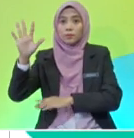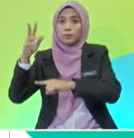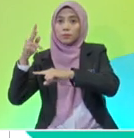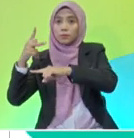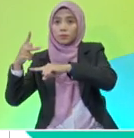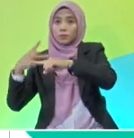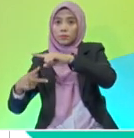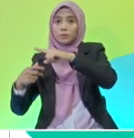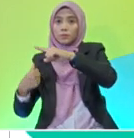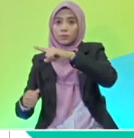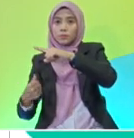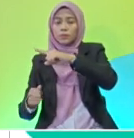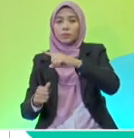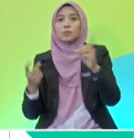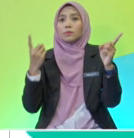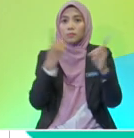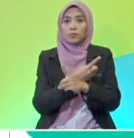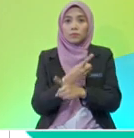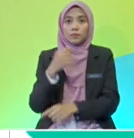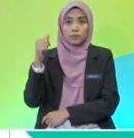darap 10/2